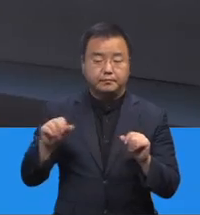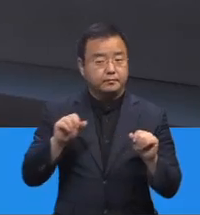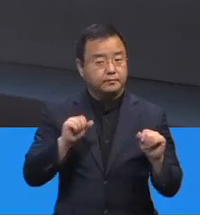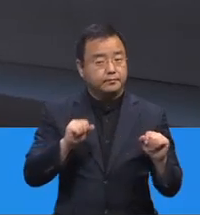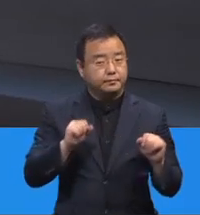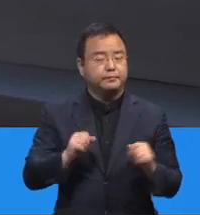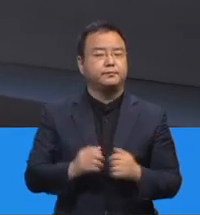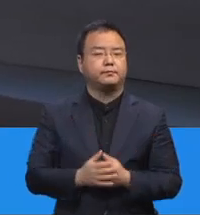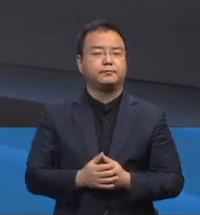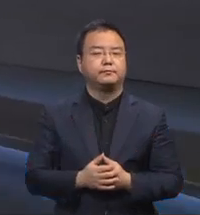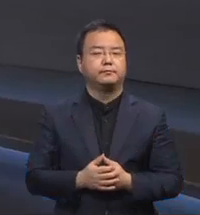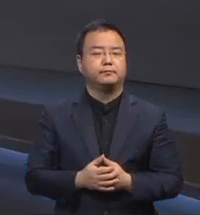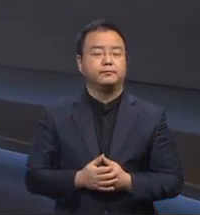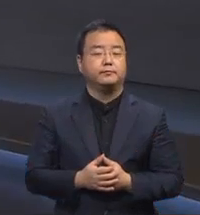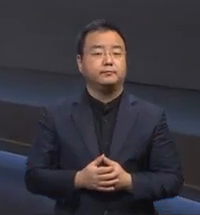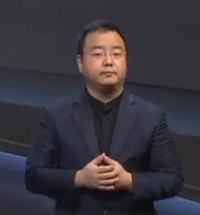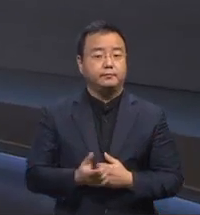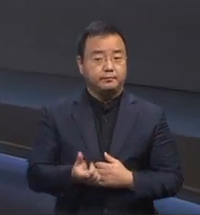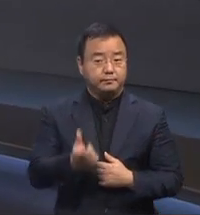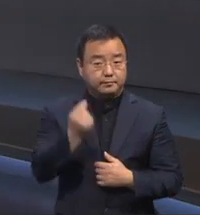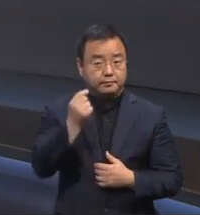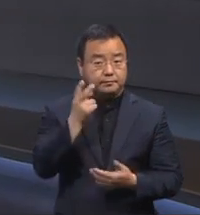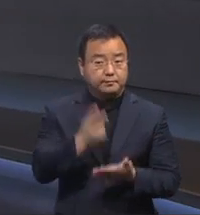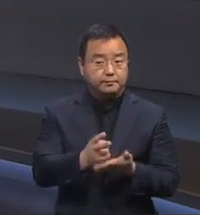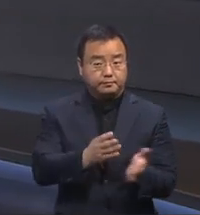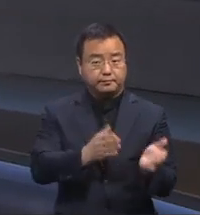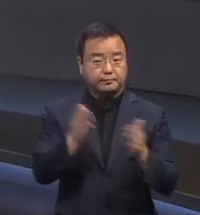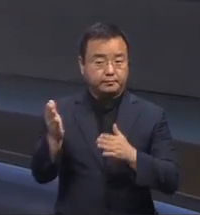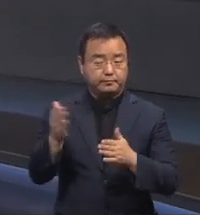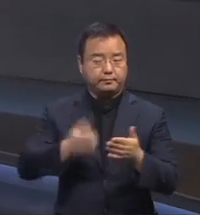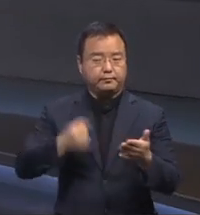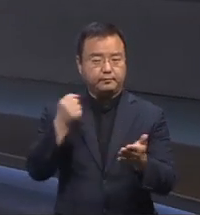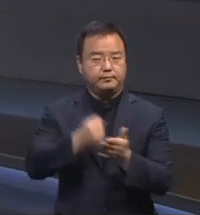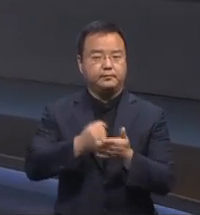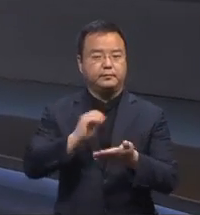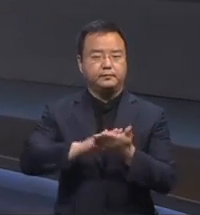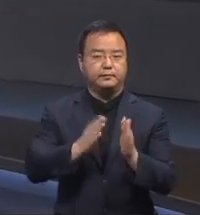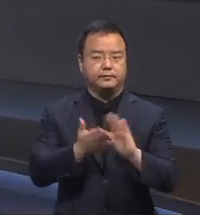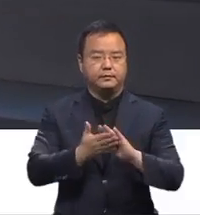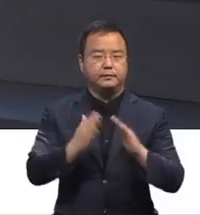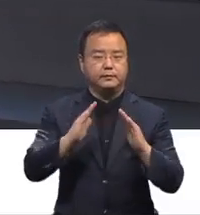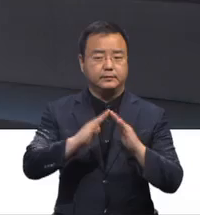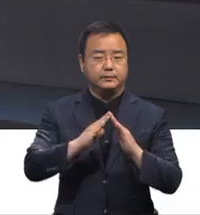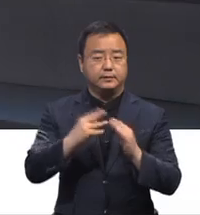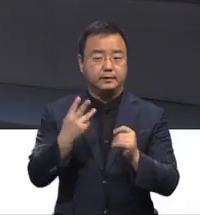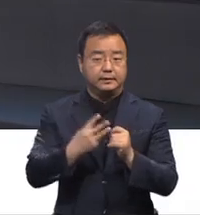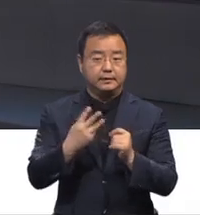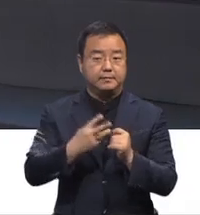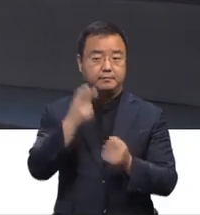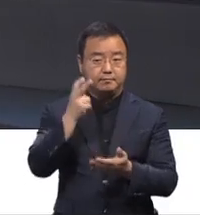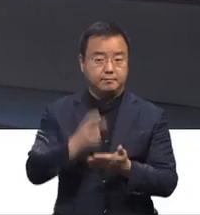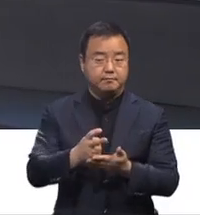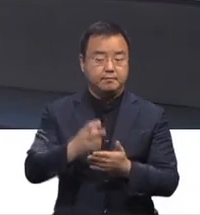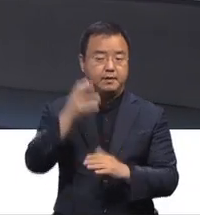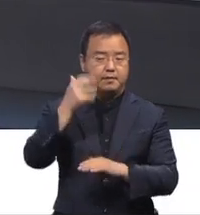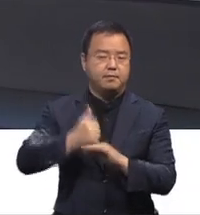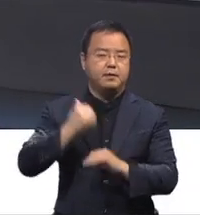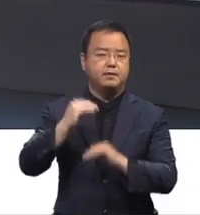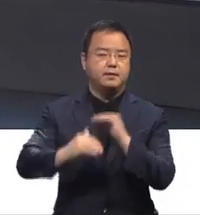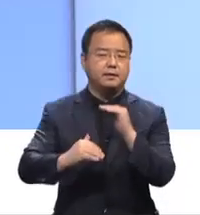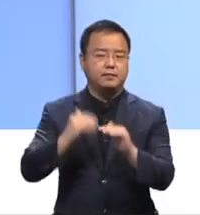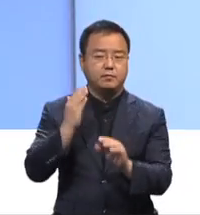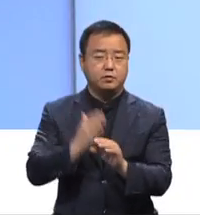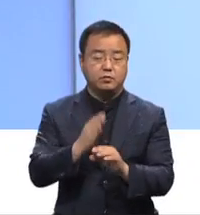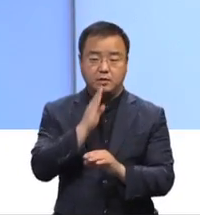퍼펫 안녕하십니까 근데 자 페스트 트랙 안건으로 추정돼 떤 유치원 3법 이제 마지막 절차만 남겨두고 있는데요 4 이제